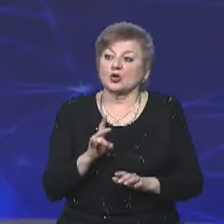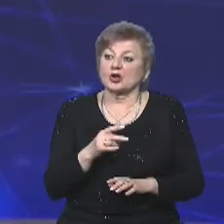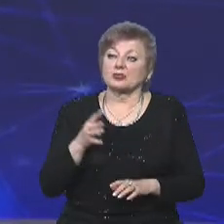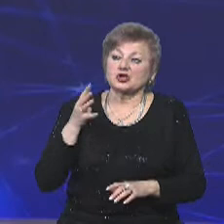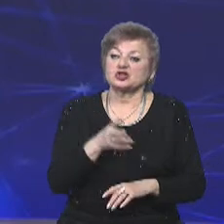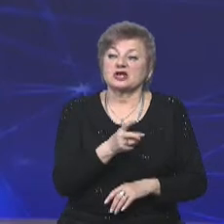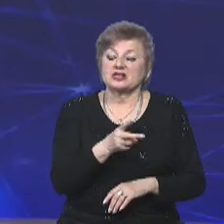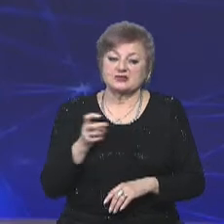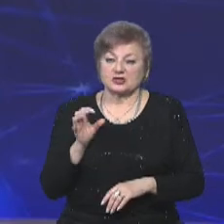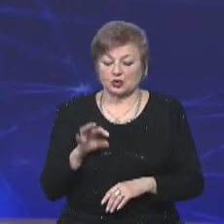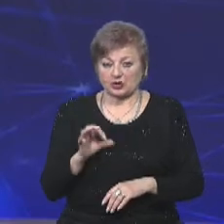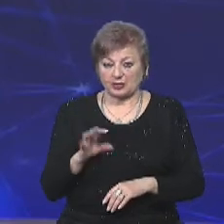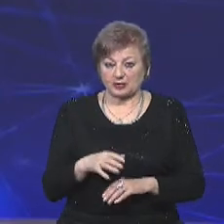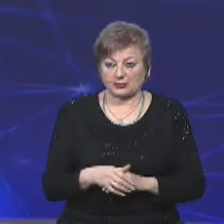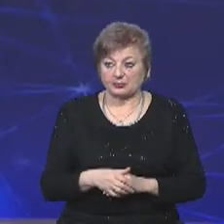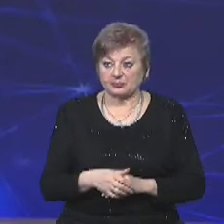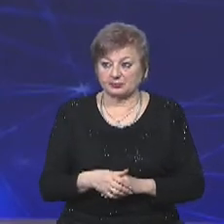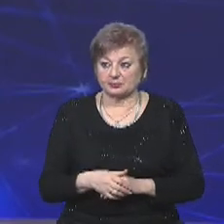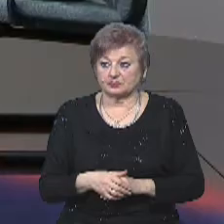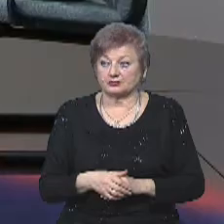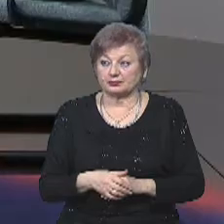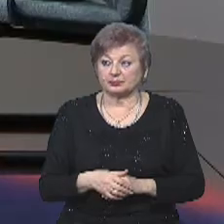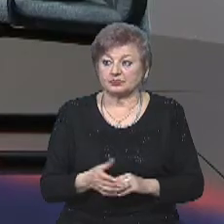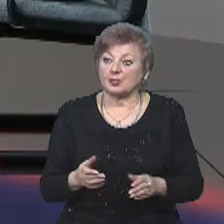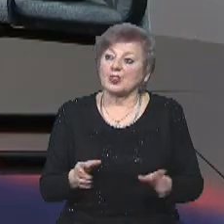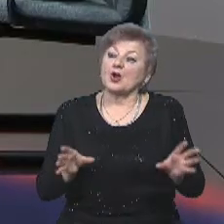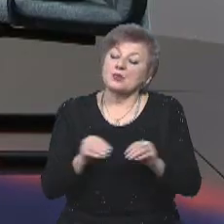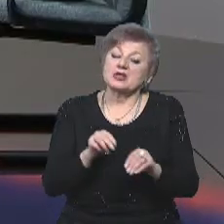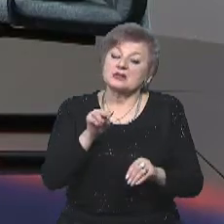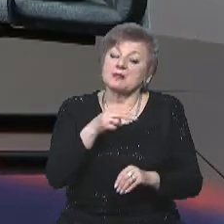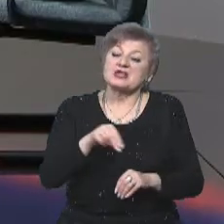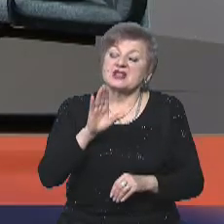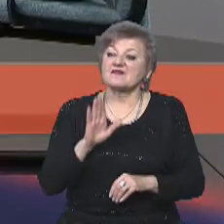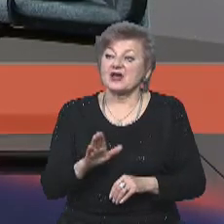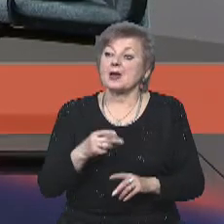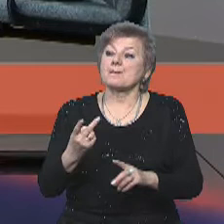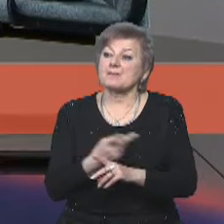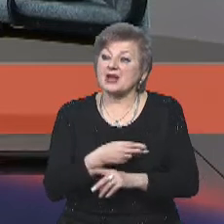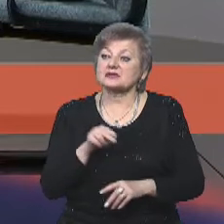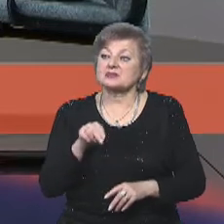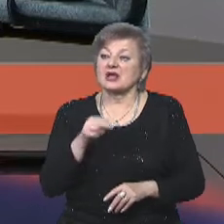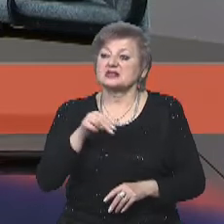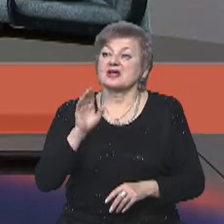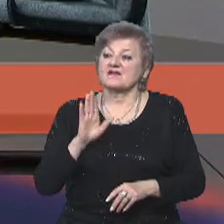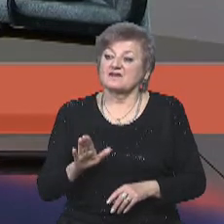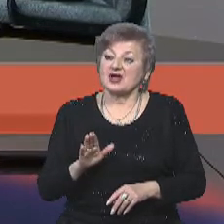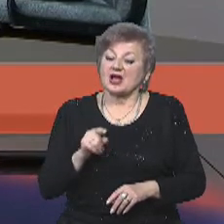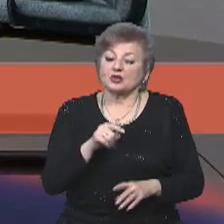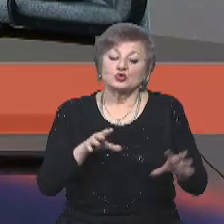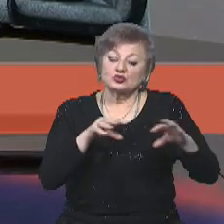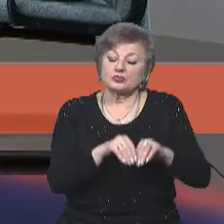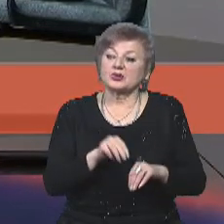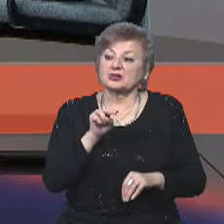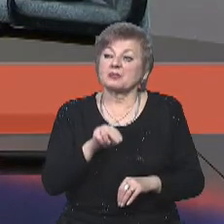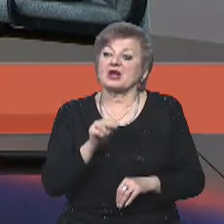на октябрь. Угу. Вот. Но это с ПДВ или без ПДВ? Без ПДВ. А без ПДВ. Ну, да. Додайте ПДВ, вона не